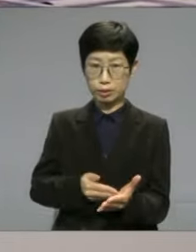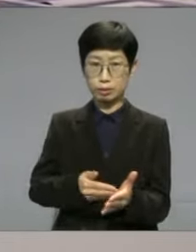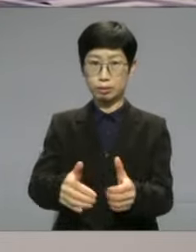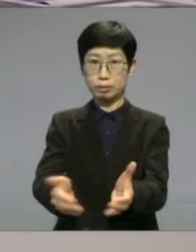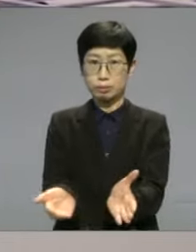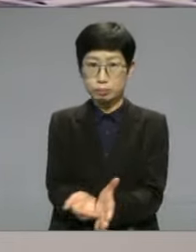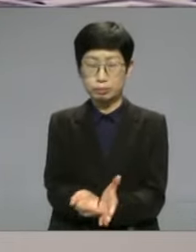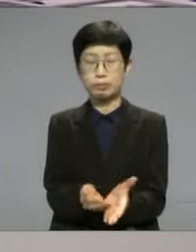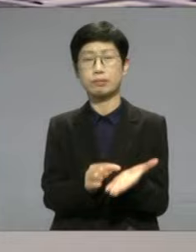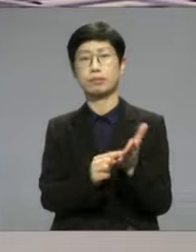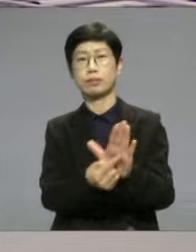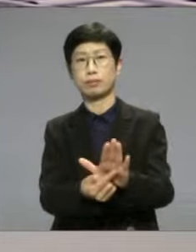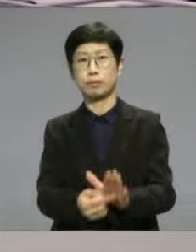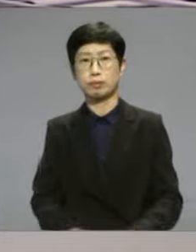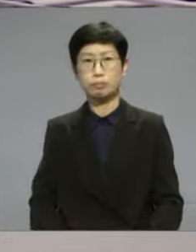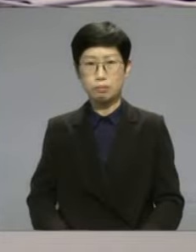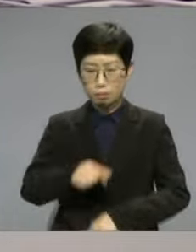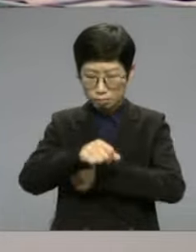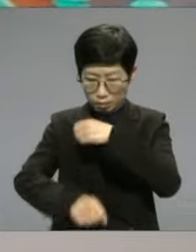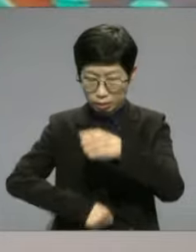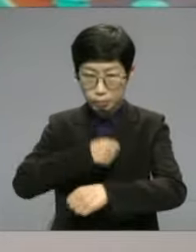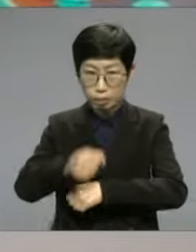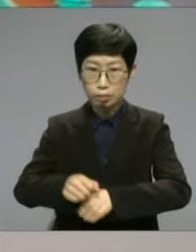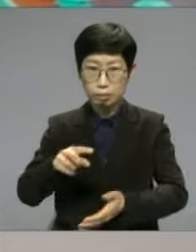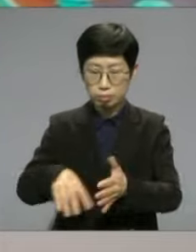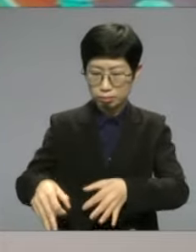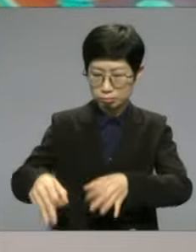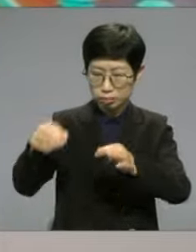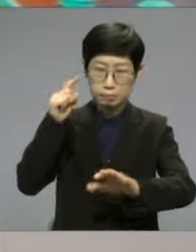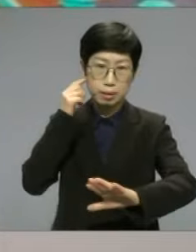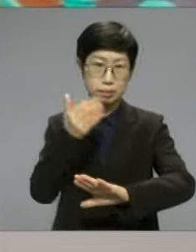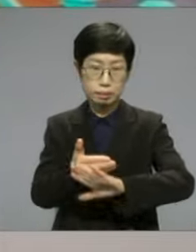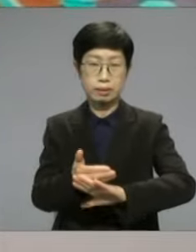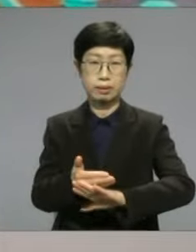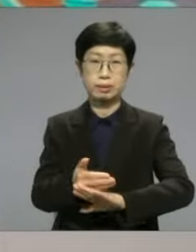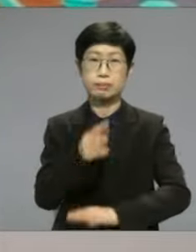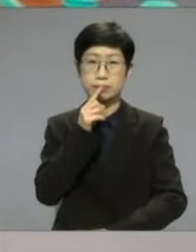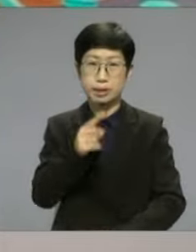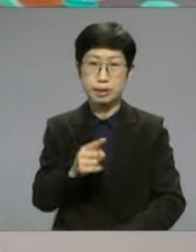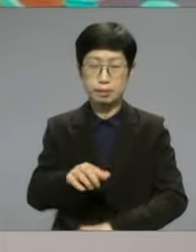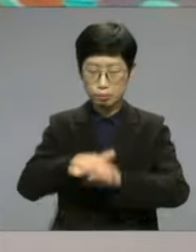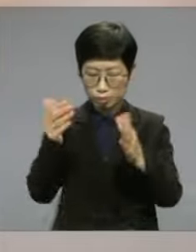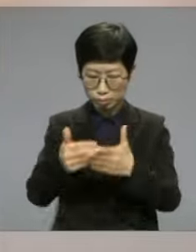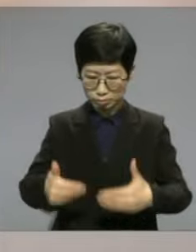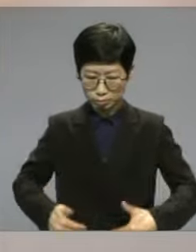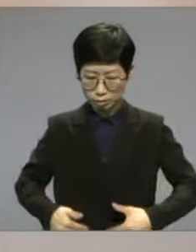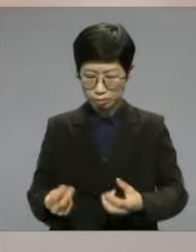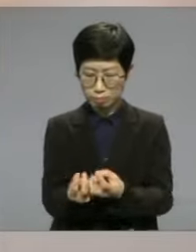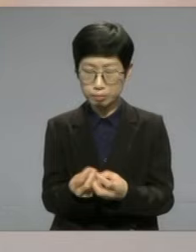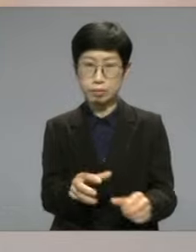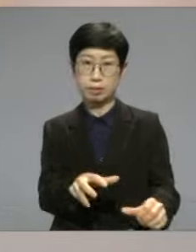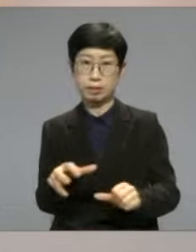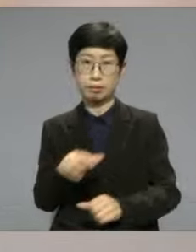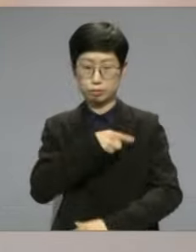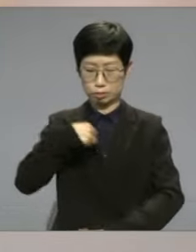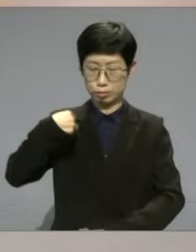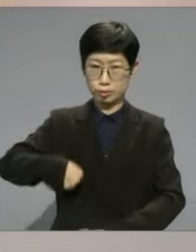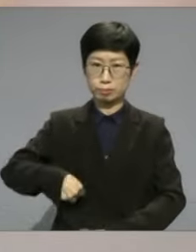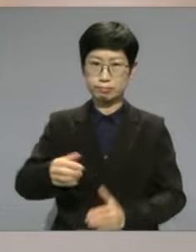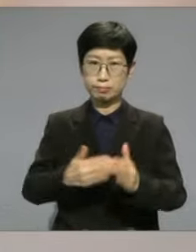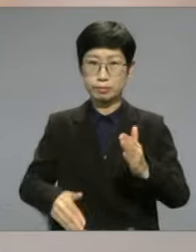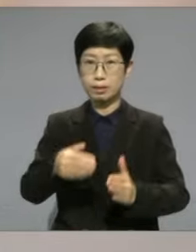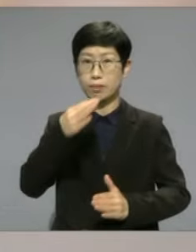대변인은 일방적 부가 관세에 반대해 왔다는 점을 알리고 모든 필요한 조처를 해 중국의 정당한